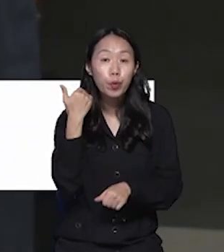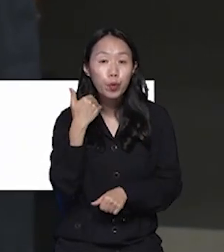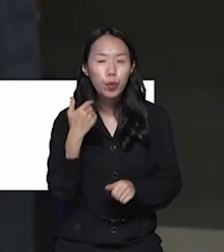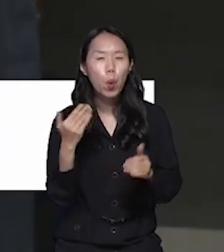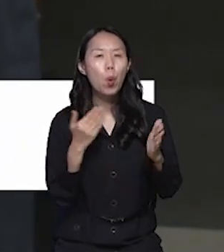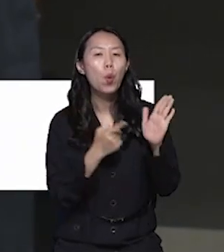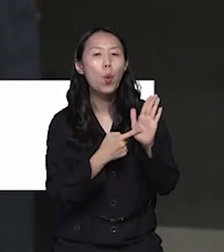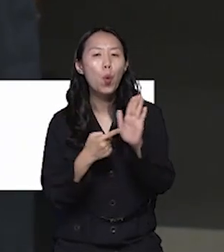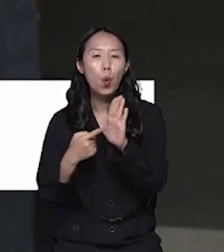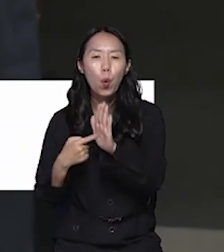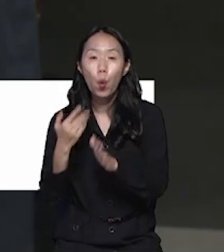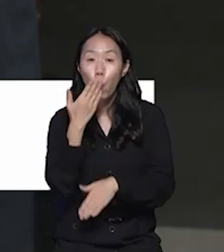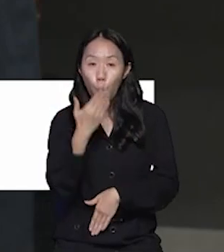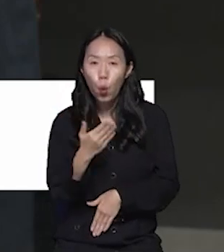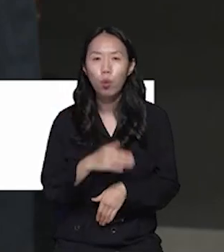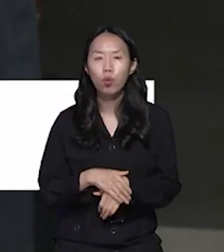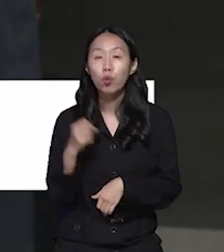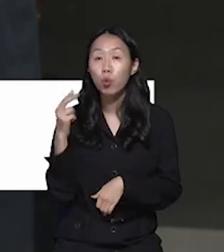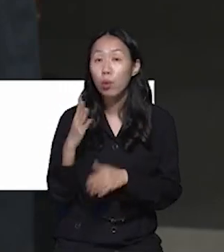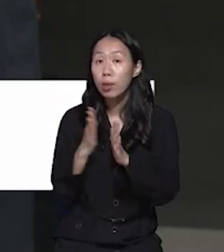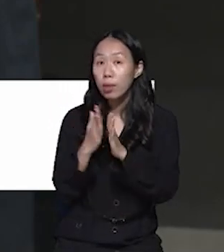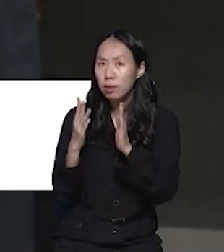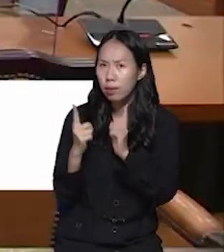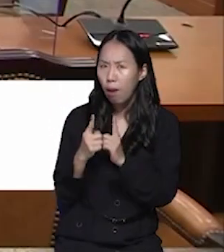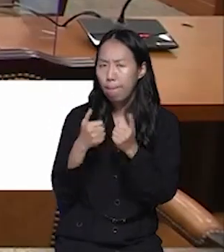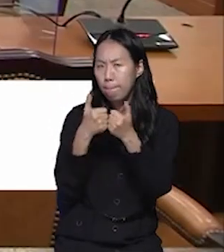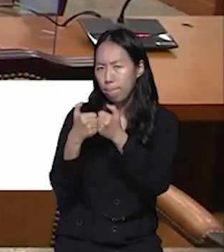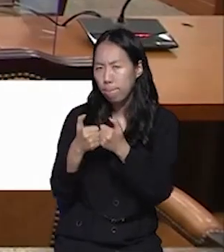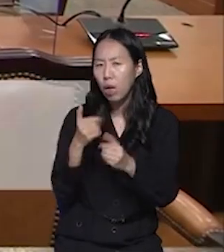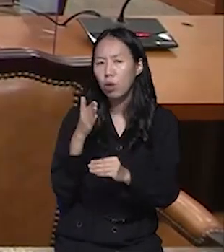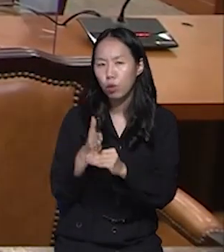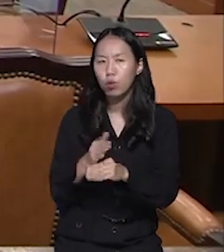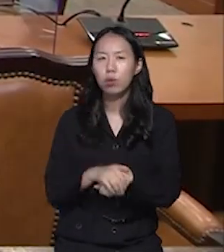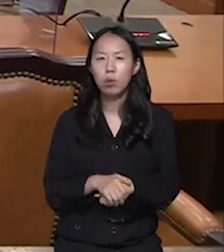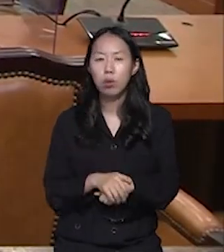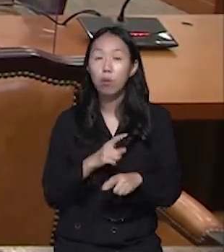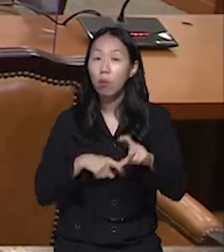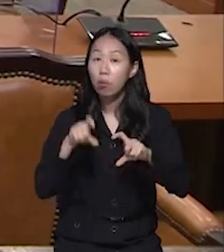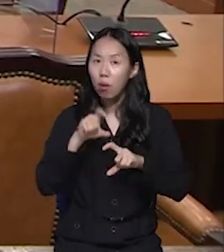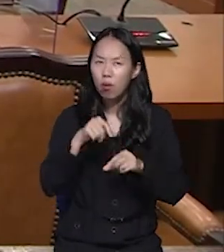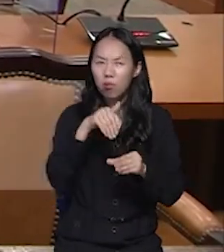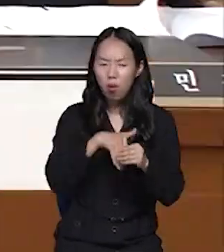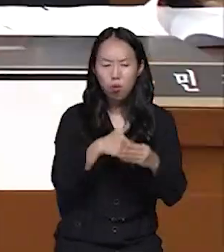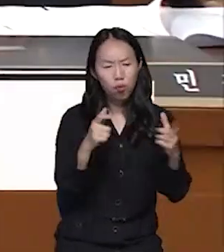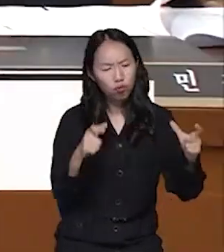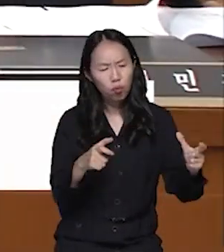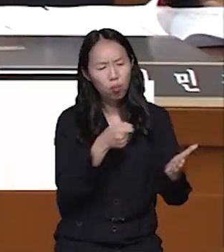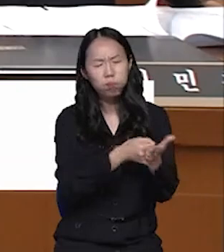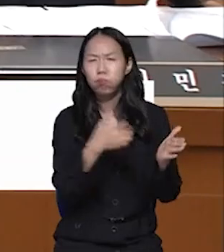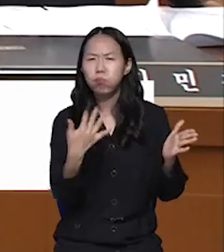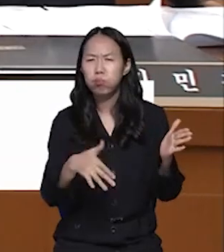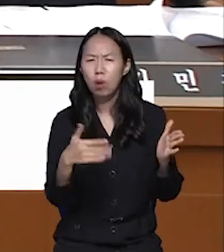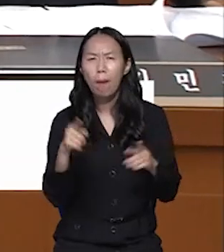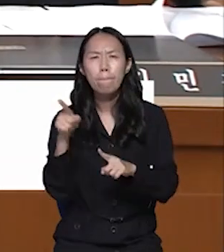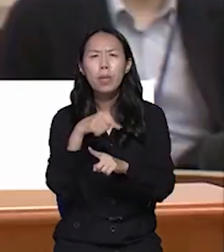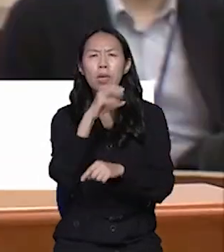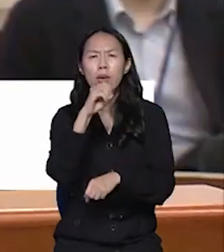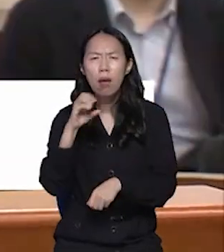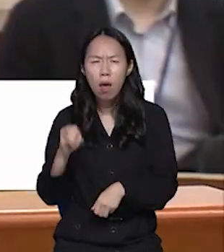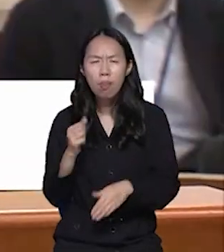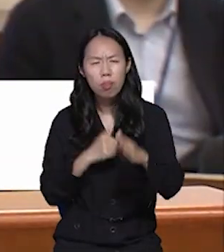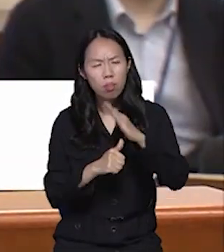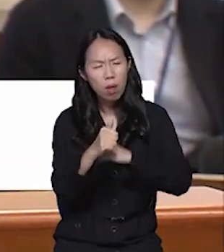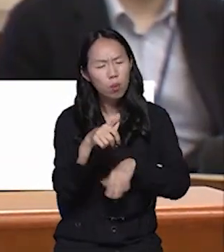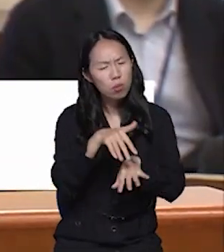다 저희가이 컨택을 하고 있는 중이기 때문에 또 선거구가 아직 확정되지 않았고 비례대표 제도도